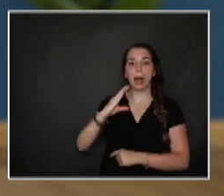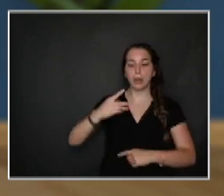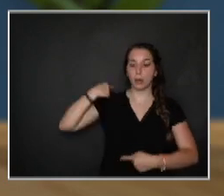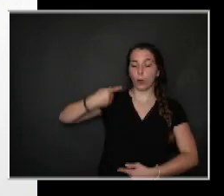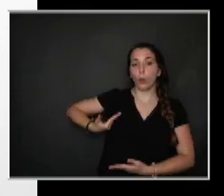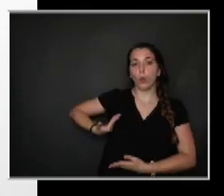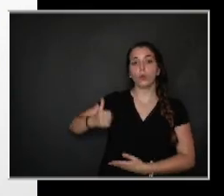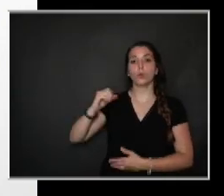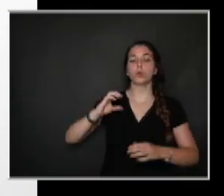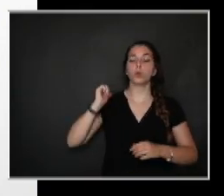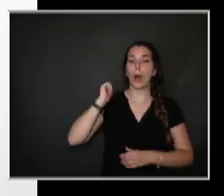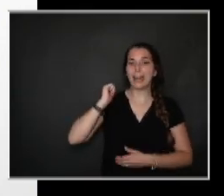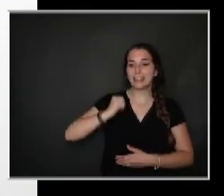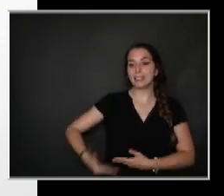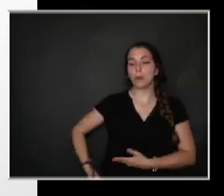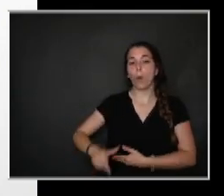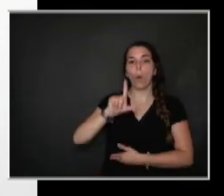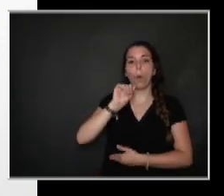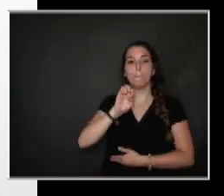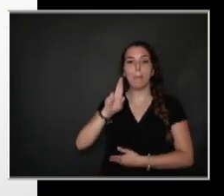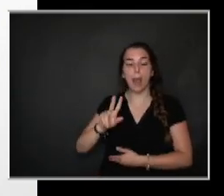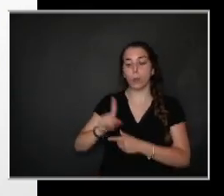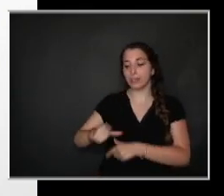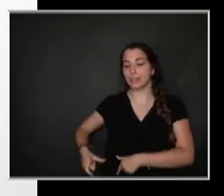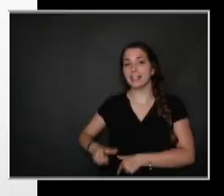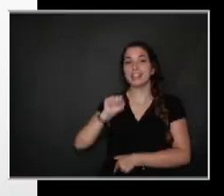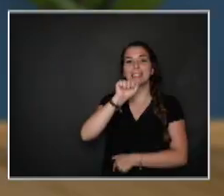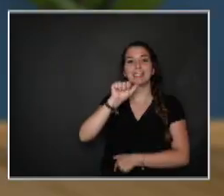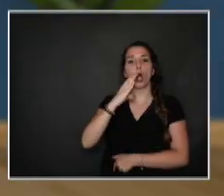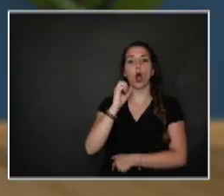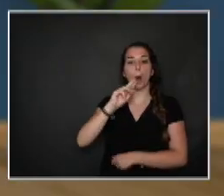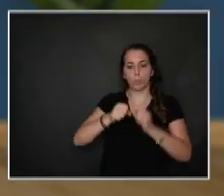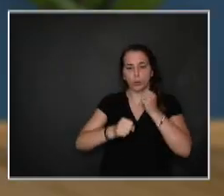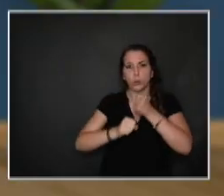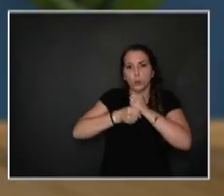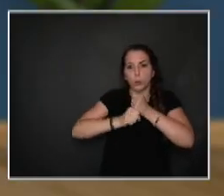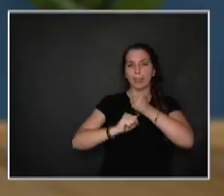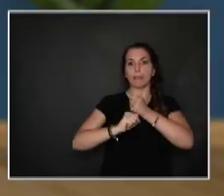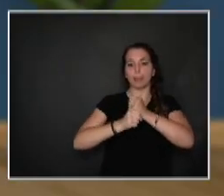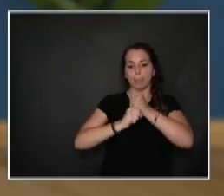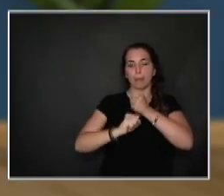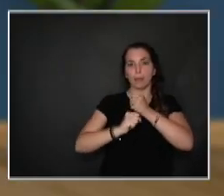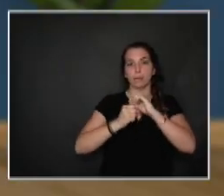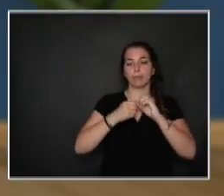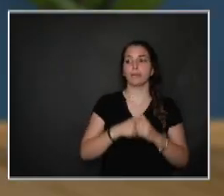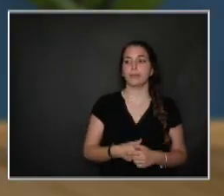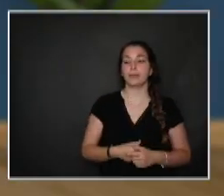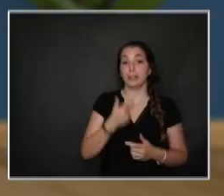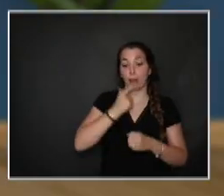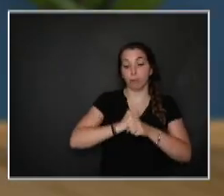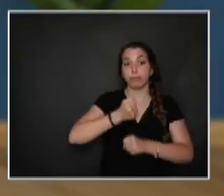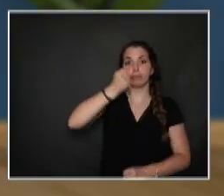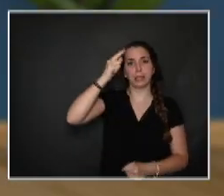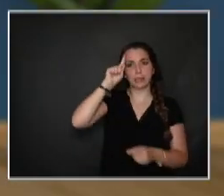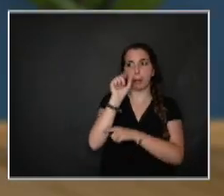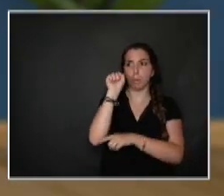5 lombaires, et puis au niveau du bassin, il y a le sacrum, dont les vertèbres sont soudées. Alors, la colonne vertébrale permet de se